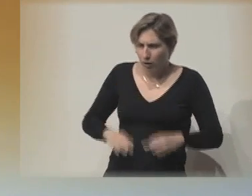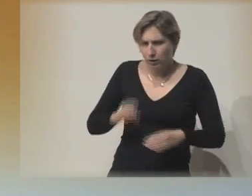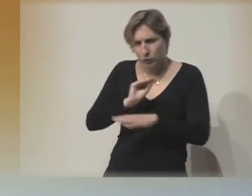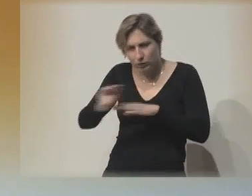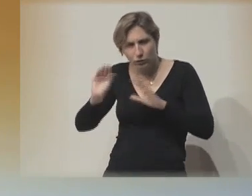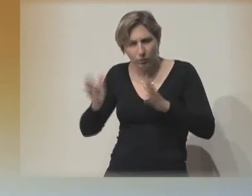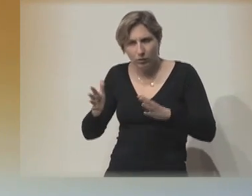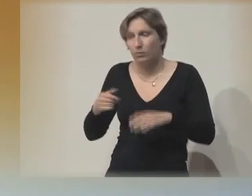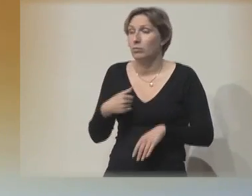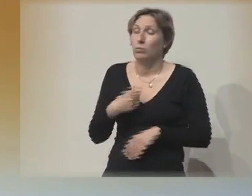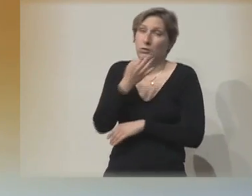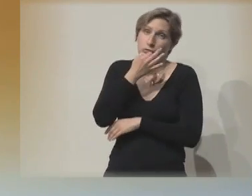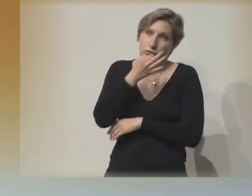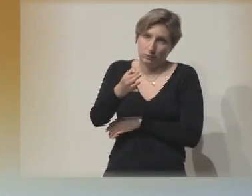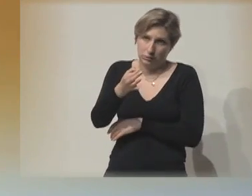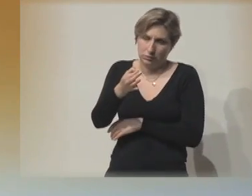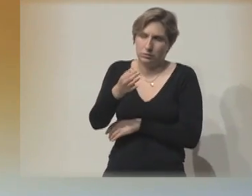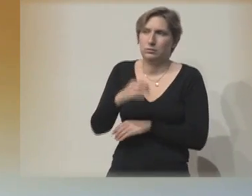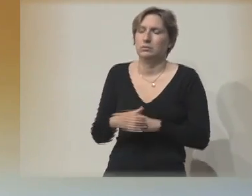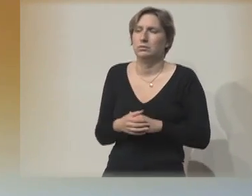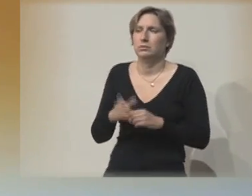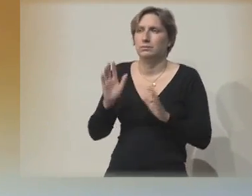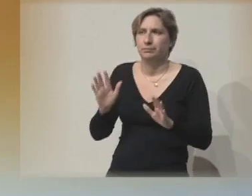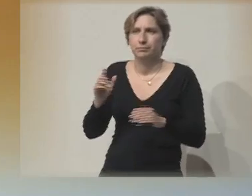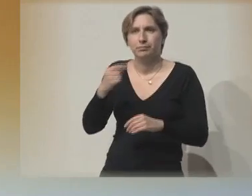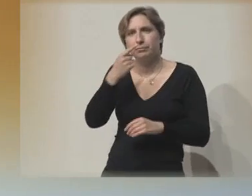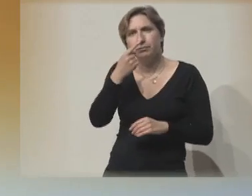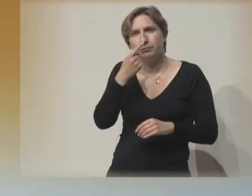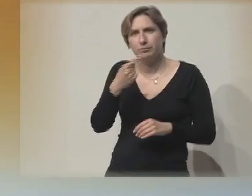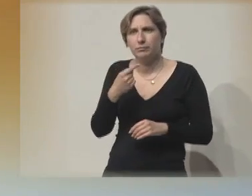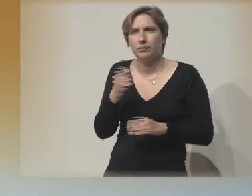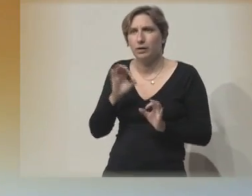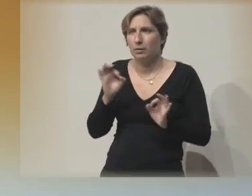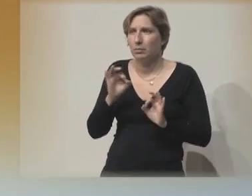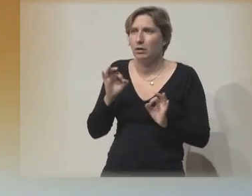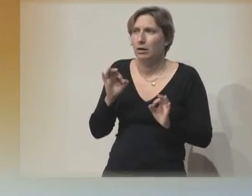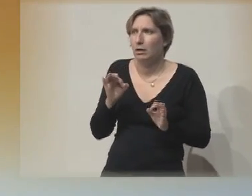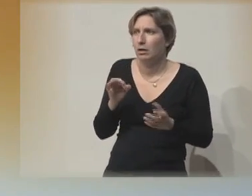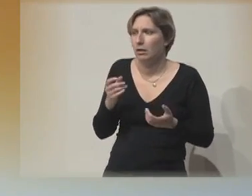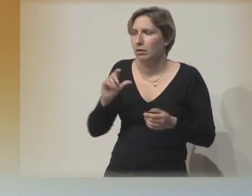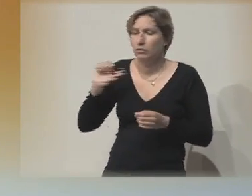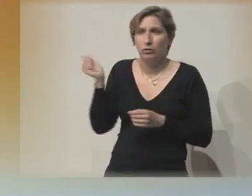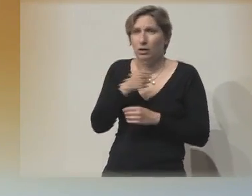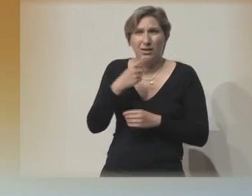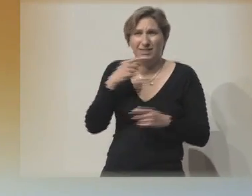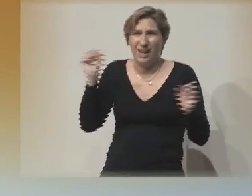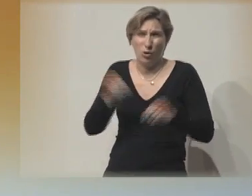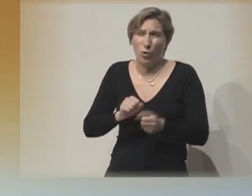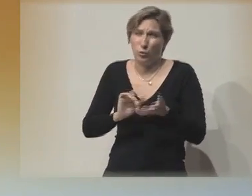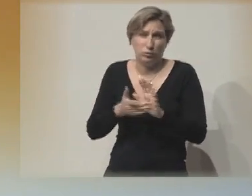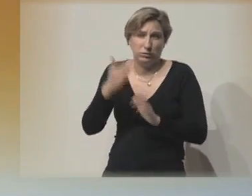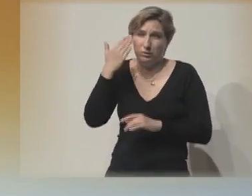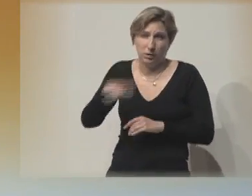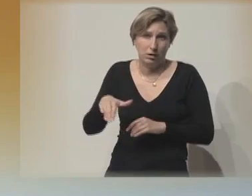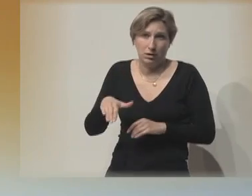veux le rappeler, il n'y a pas me semble-t-il, de consensus plus grand que celui-là. Pour